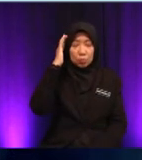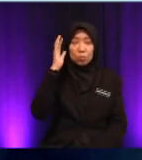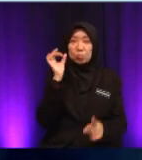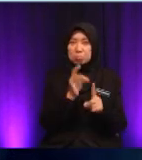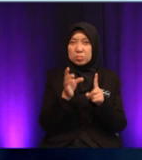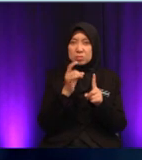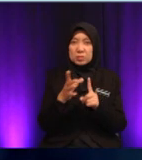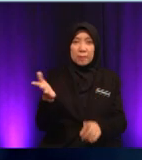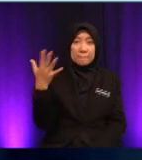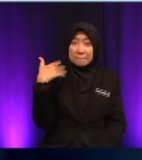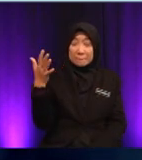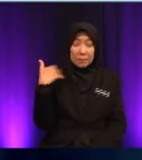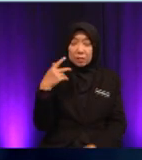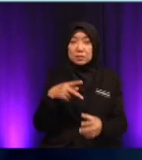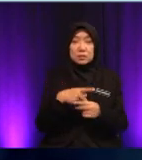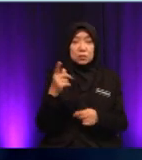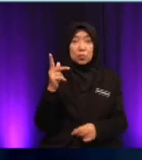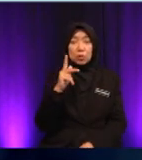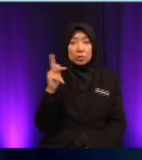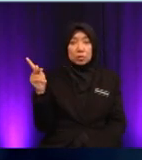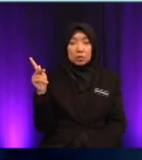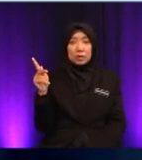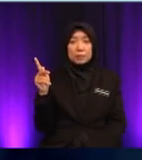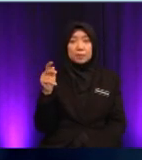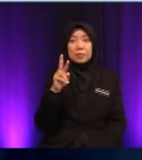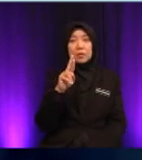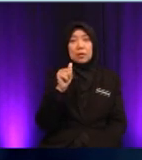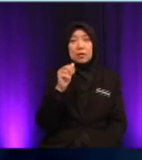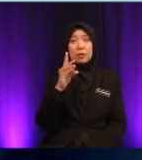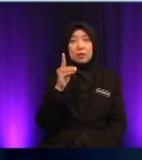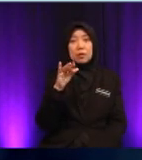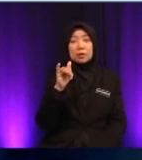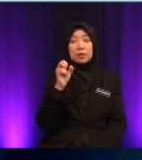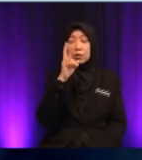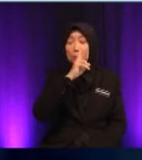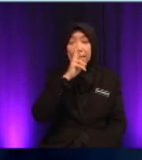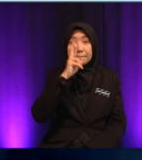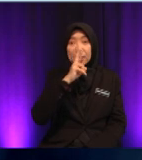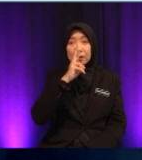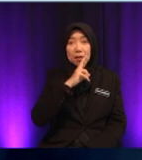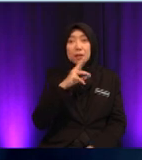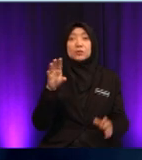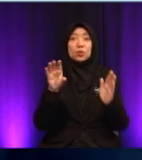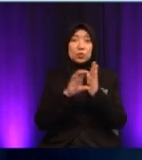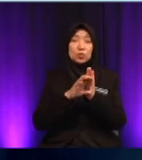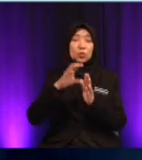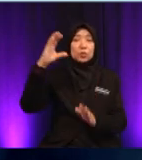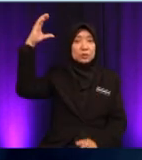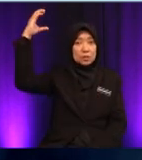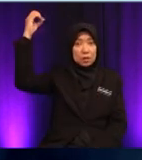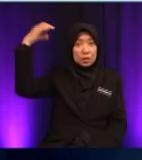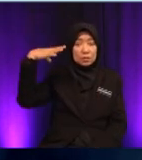sehingga mengeluarkan radiasi ataupun Sinar kemerah lain Jadi ya betul inilah contoh cahaya yang atau